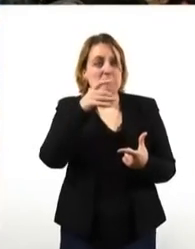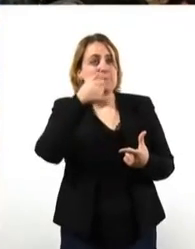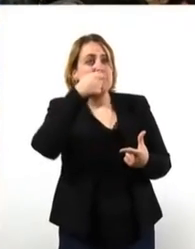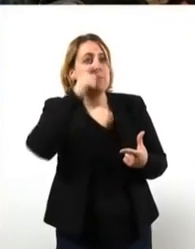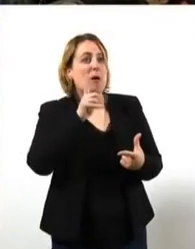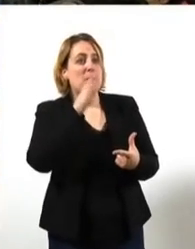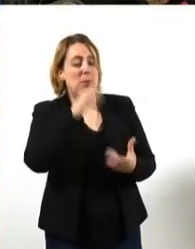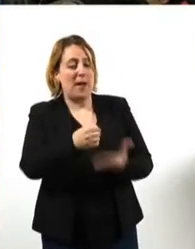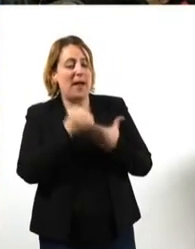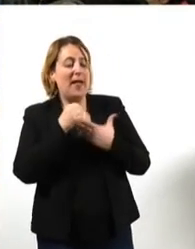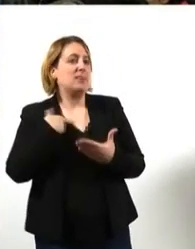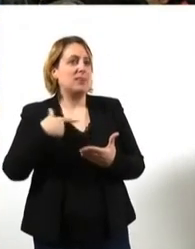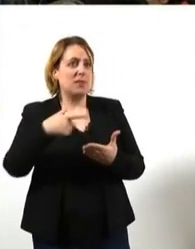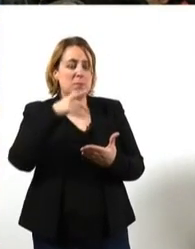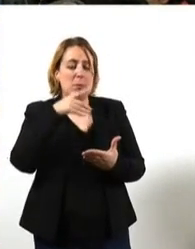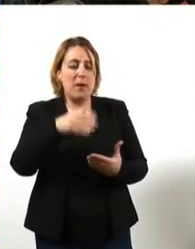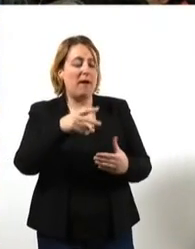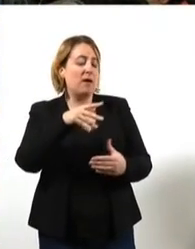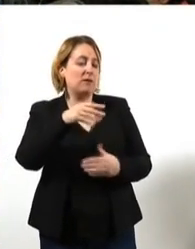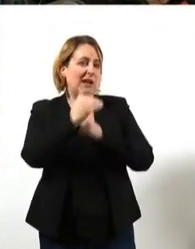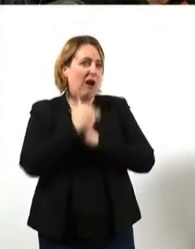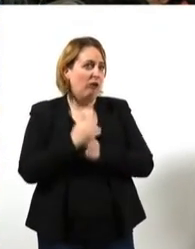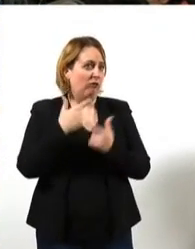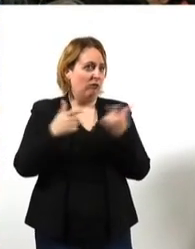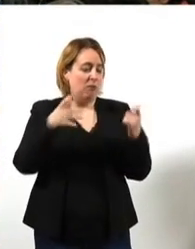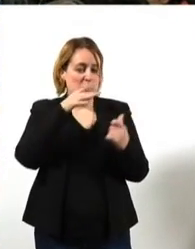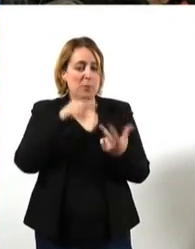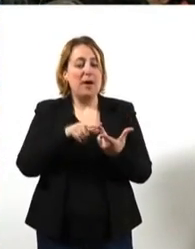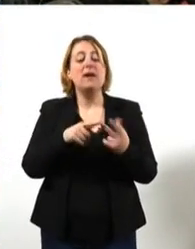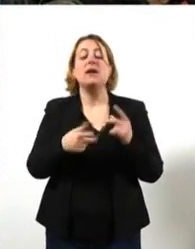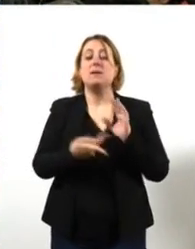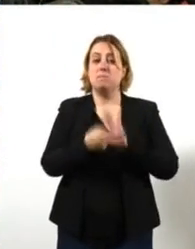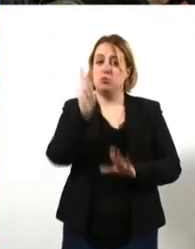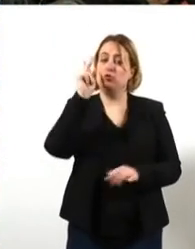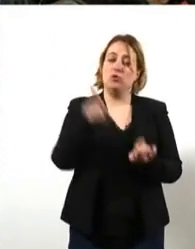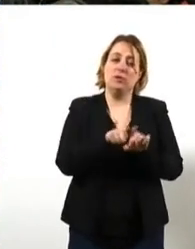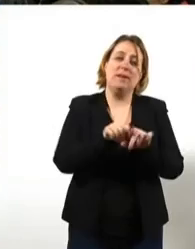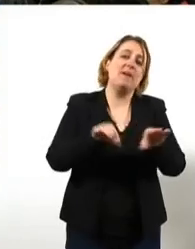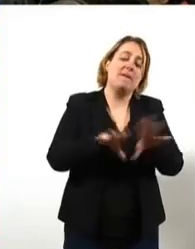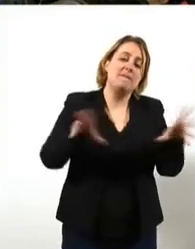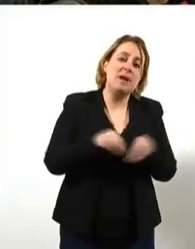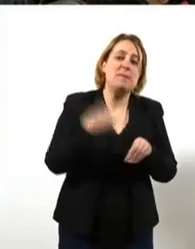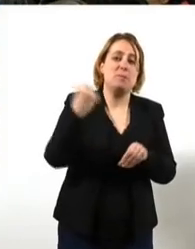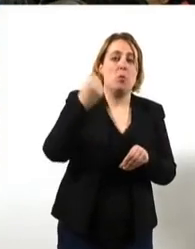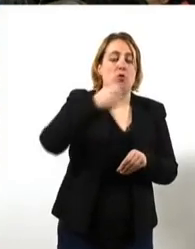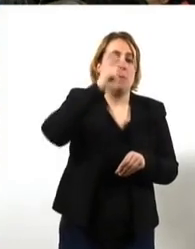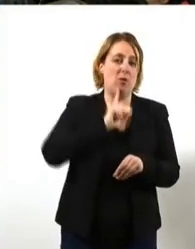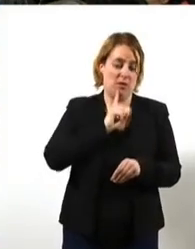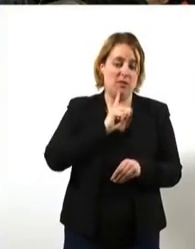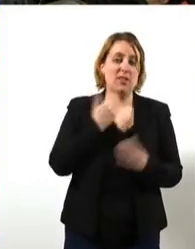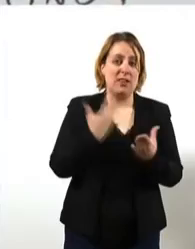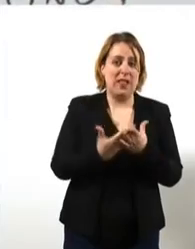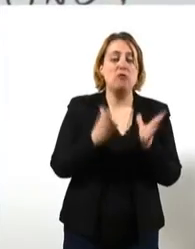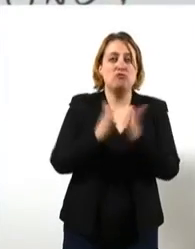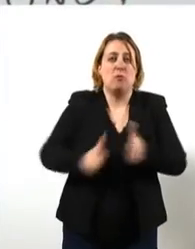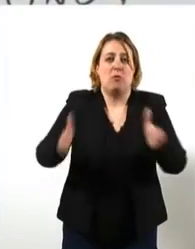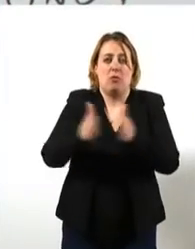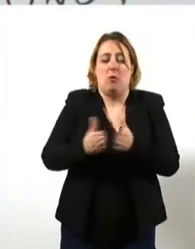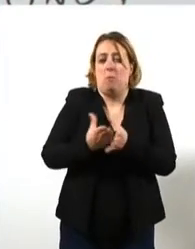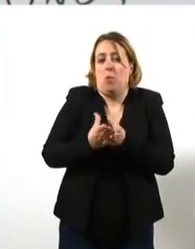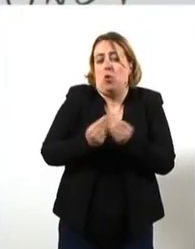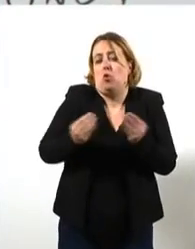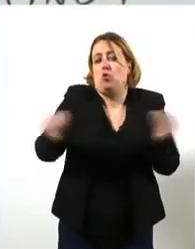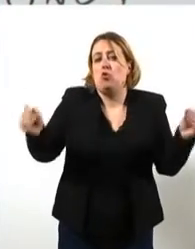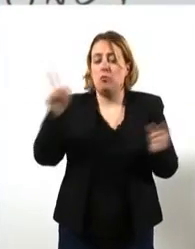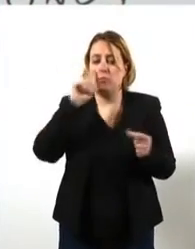de plus en plus les familles monoparentales. Et la Fondation l'a rappelé récemment, il y a une explosion de la demande parce qu'on a un